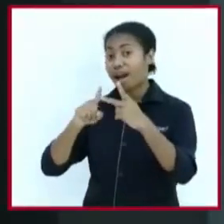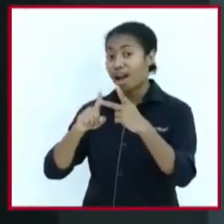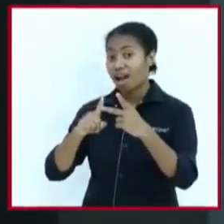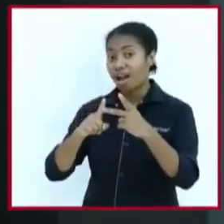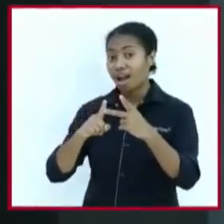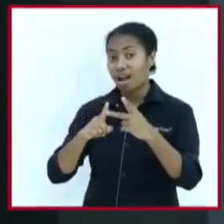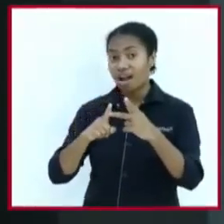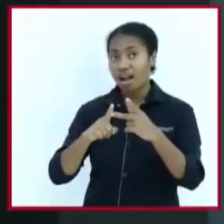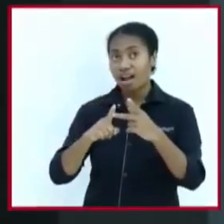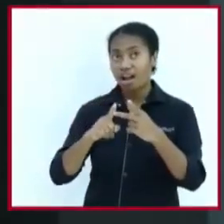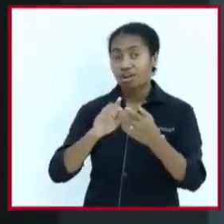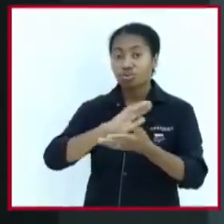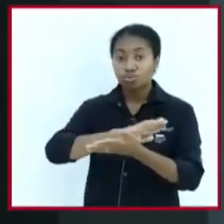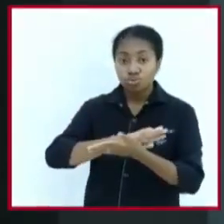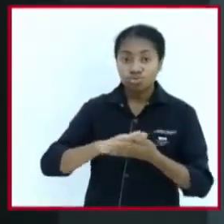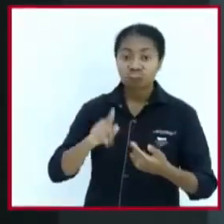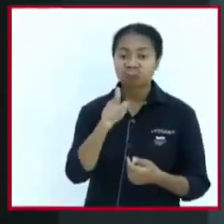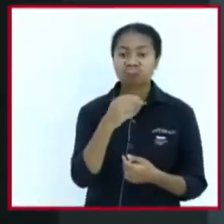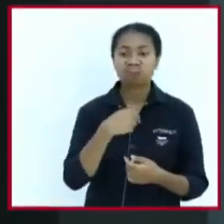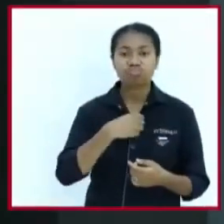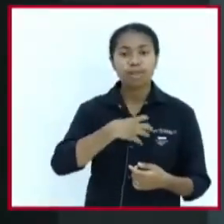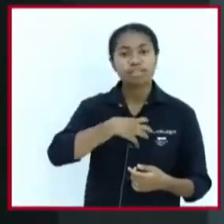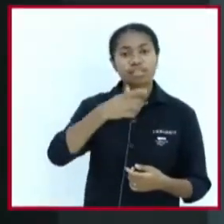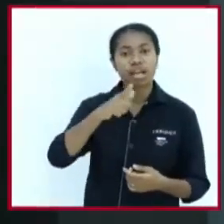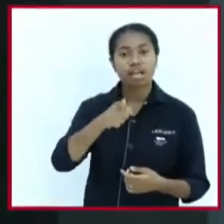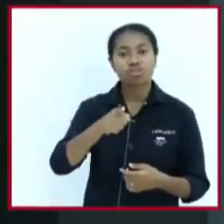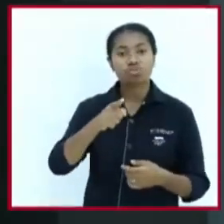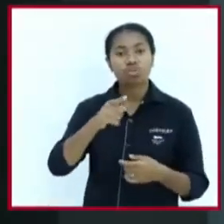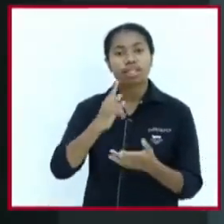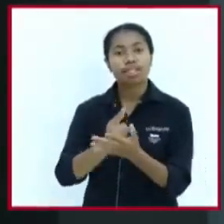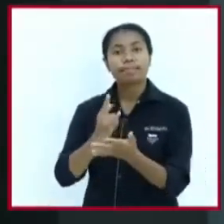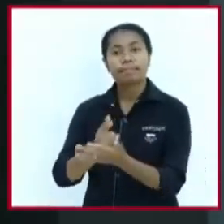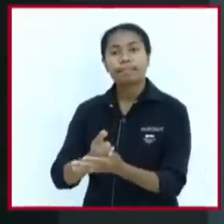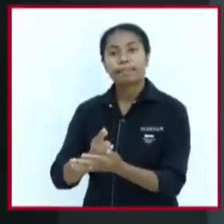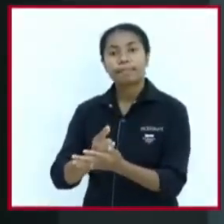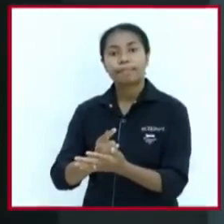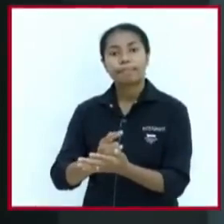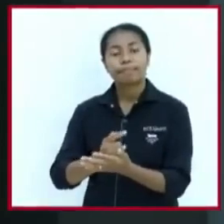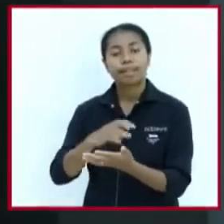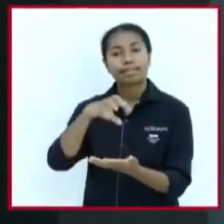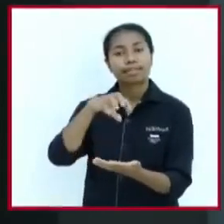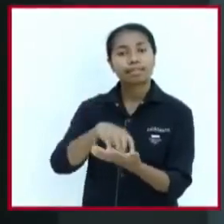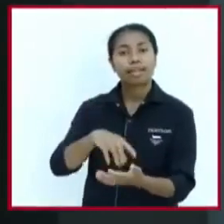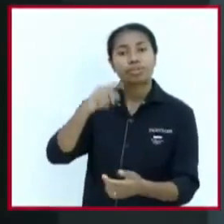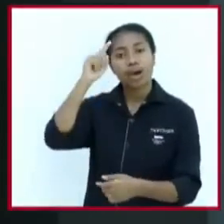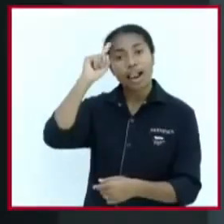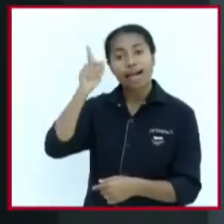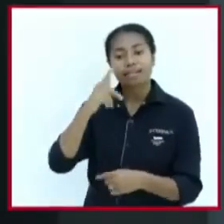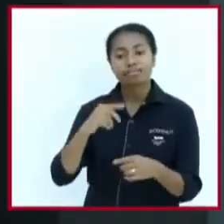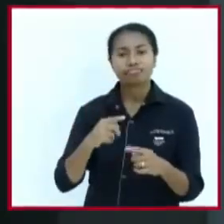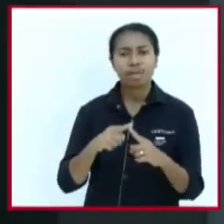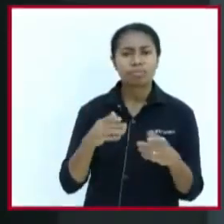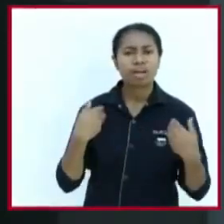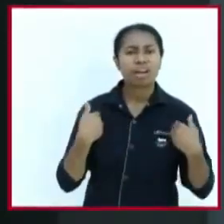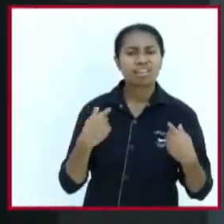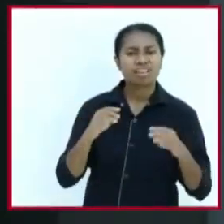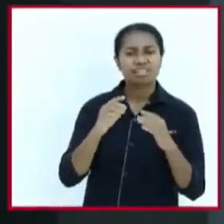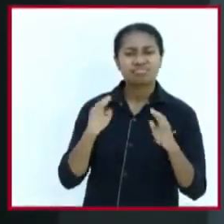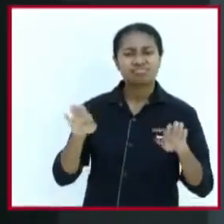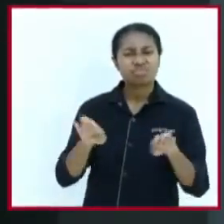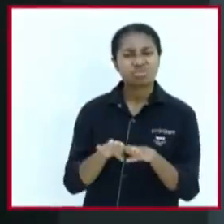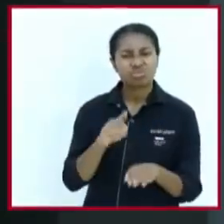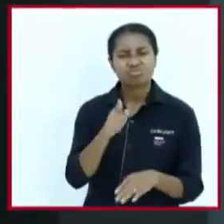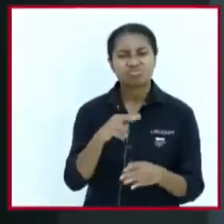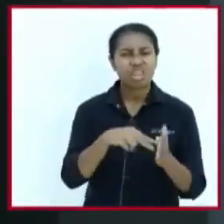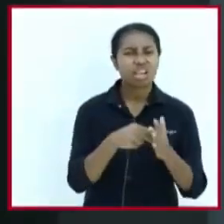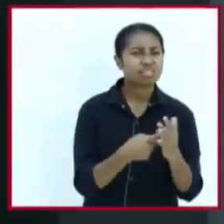dipercaya sebagai kediaman alat-alat tinggal dalam ruang Maha Kudus tapi ada tirai yang menutup itu artinya Apa